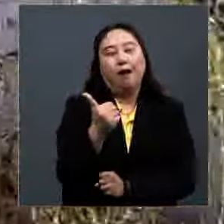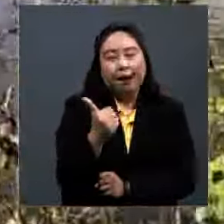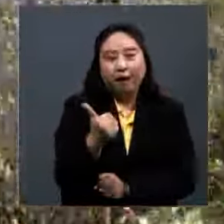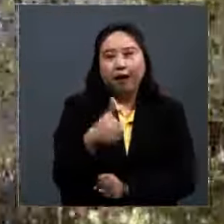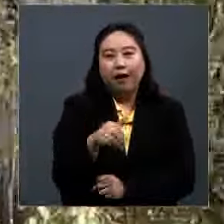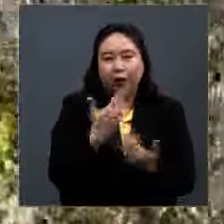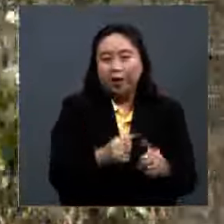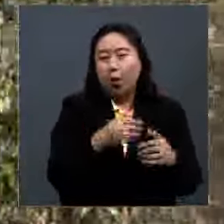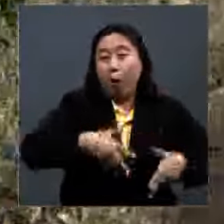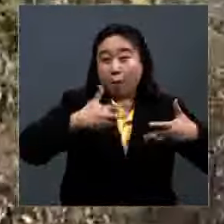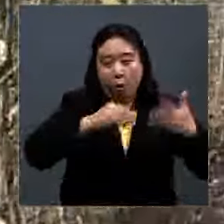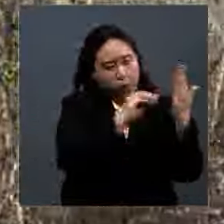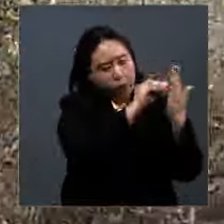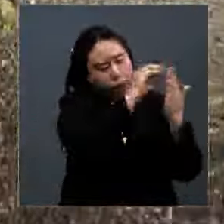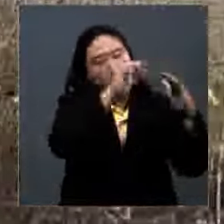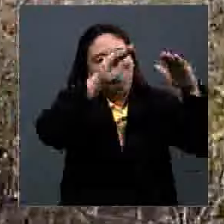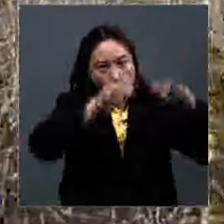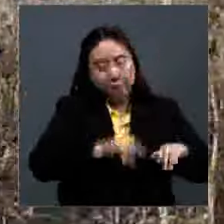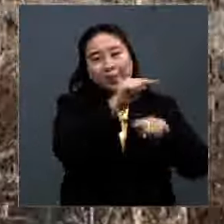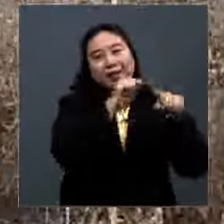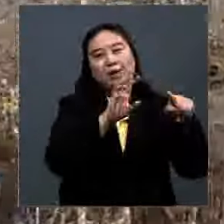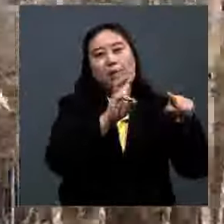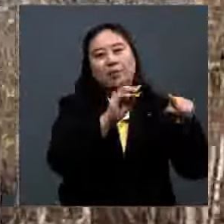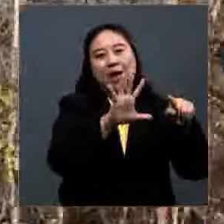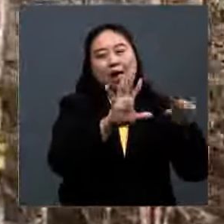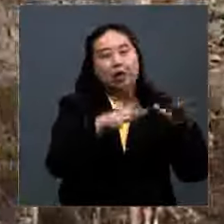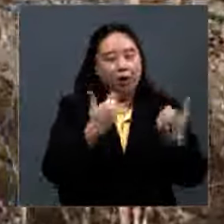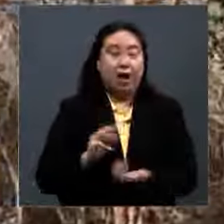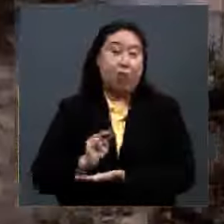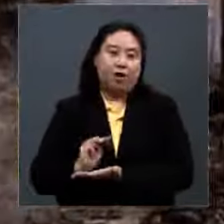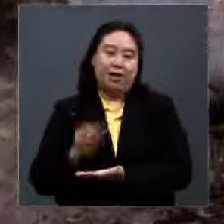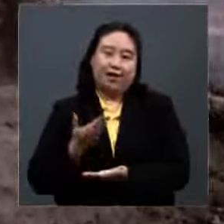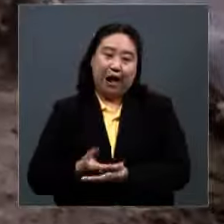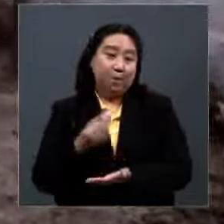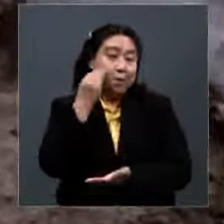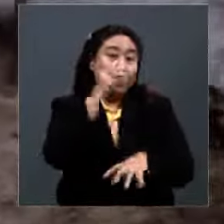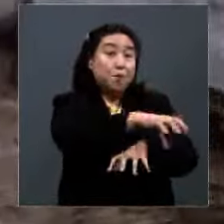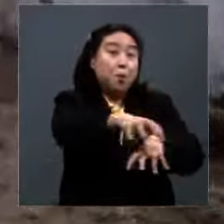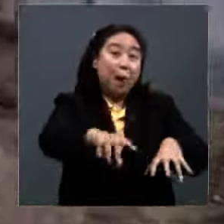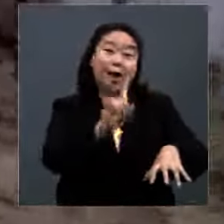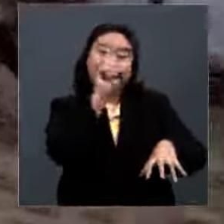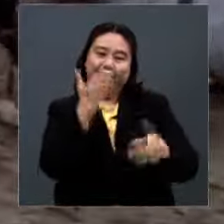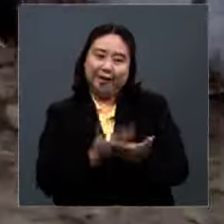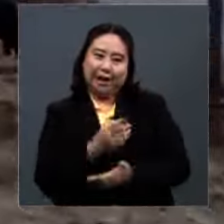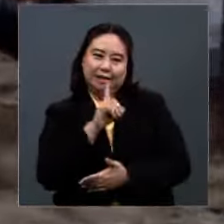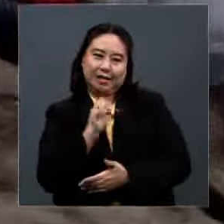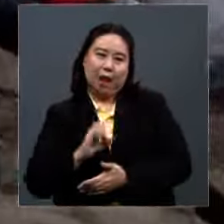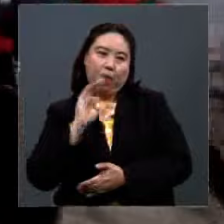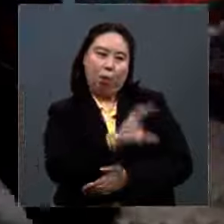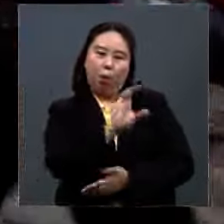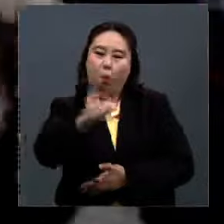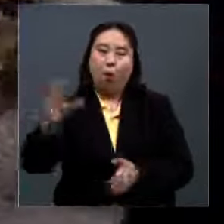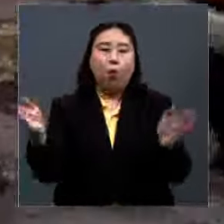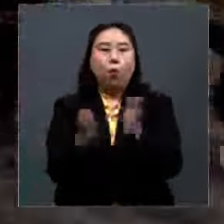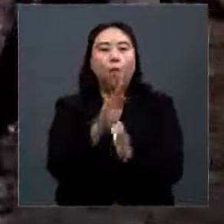ได้ 65% ทางมูลนิธิค่ะจึงมอบเงินรางวัลให้หมู่บ้านละ 100,000 บาทรวมเป็น 5,400,000 บาท